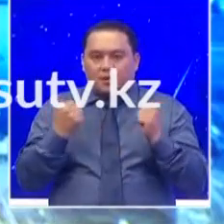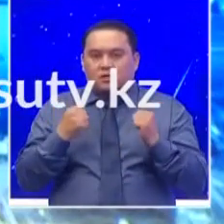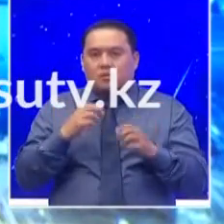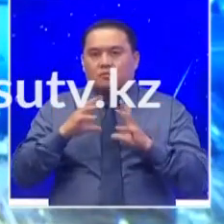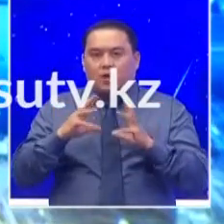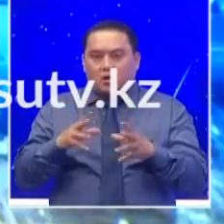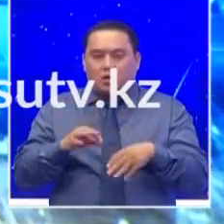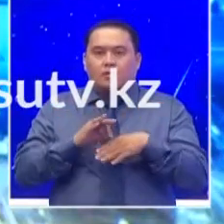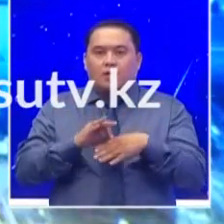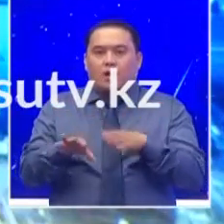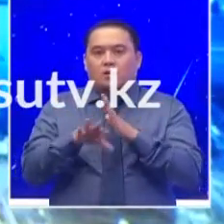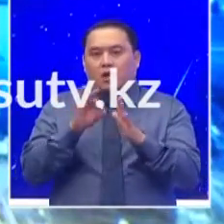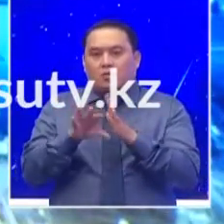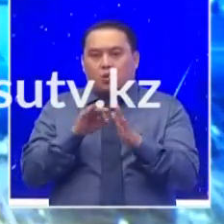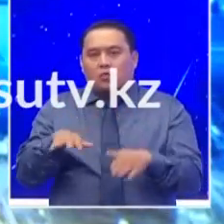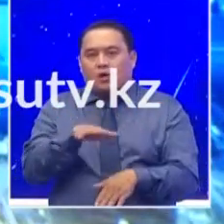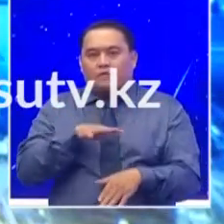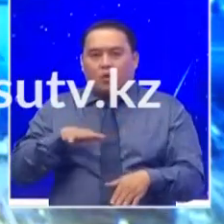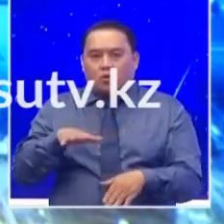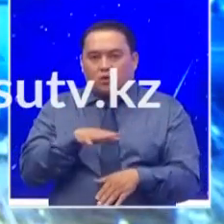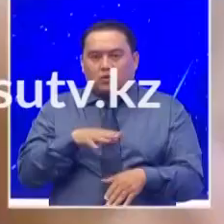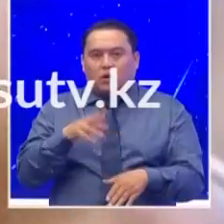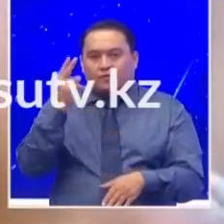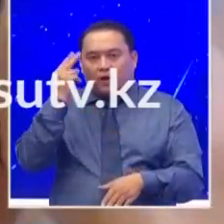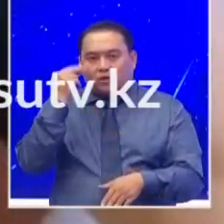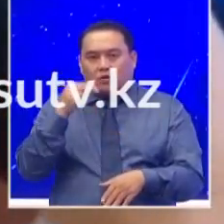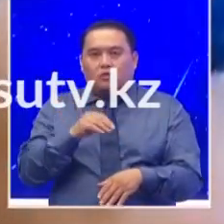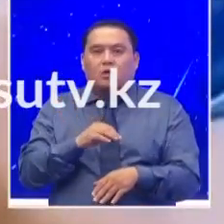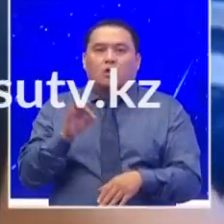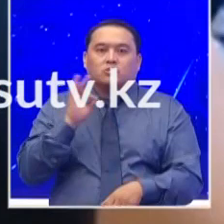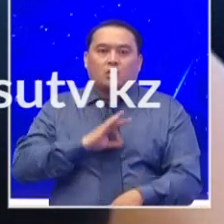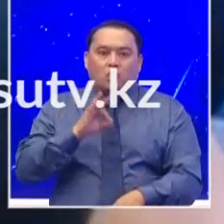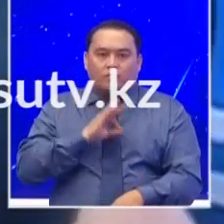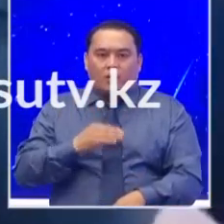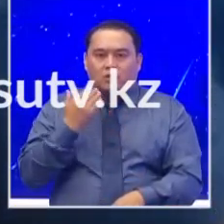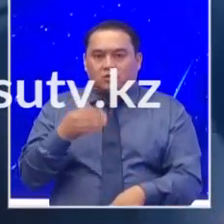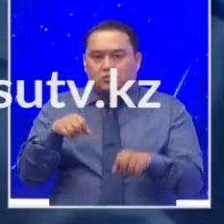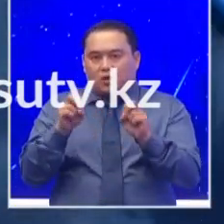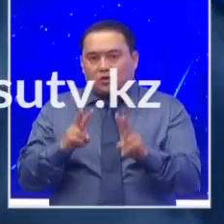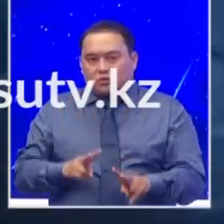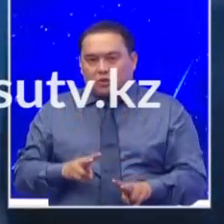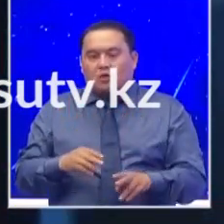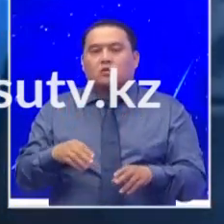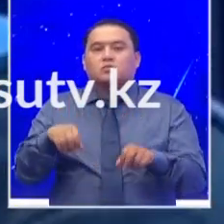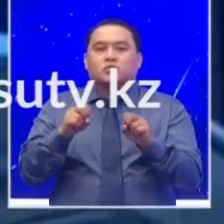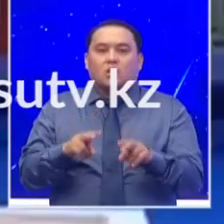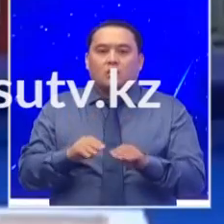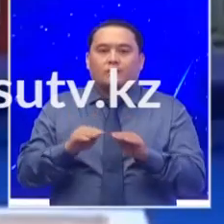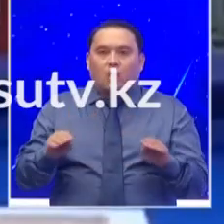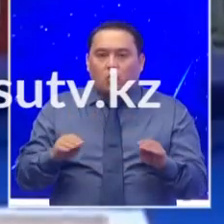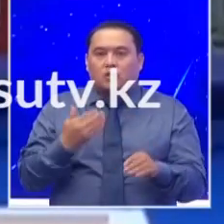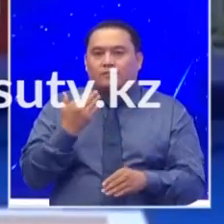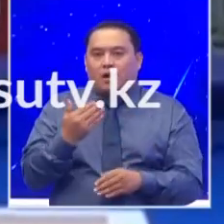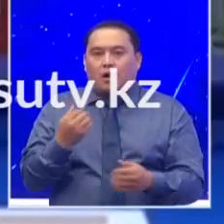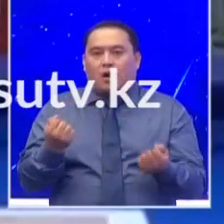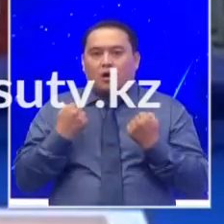мира прошел отбор по континентальной квоте, набрав достаточное количество рейтинговых очков на соревнованиях со специальными статусами.